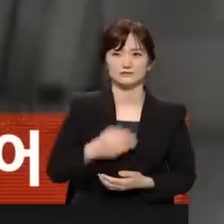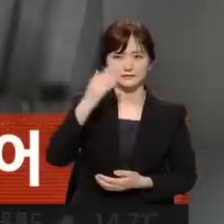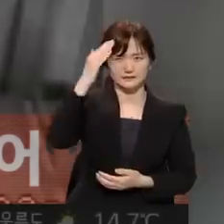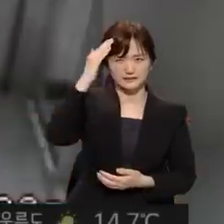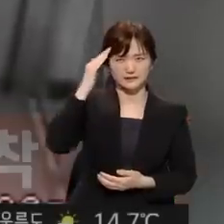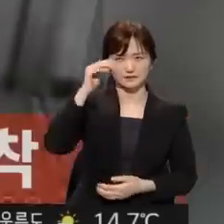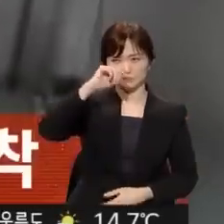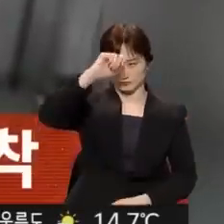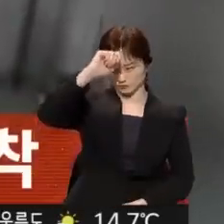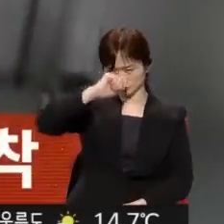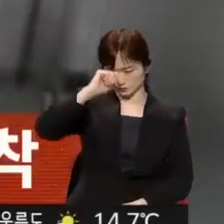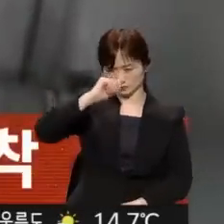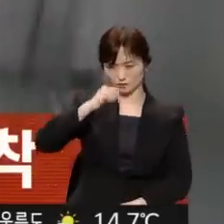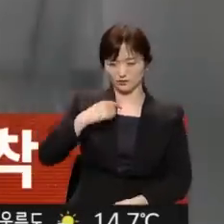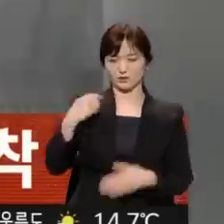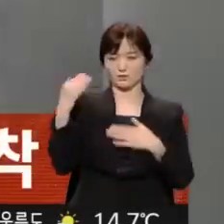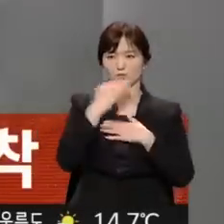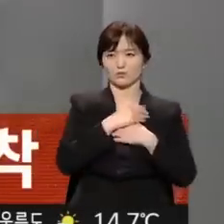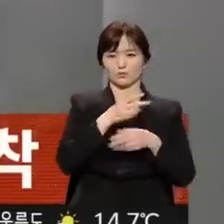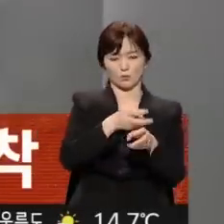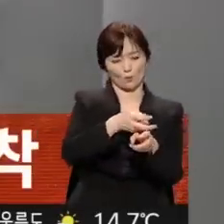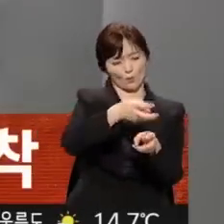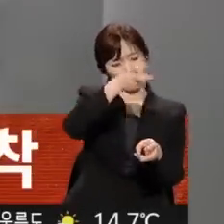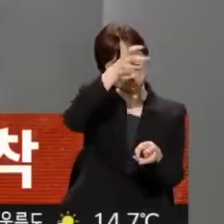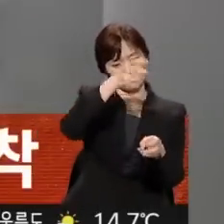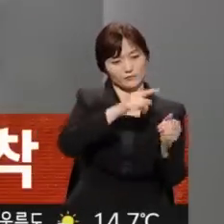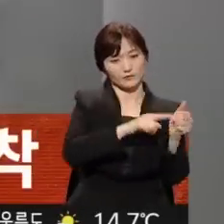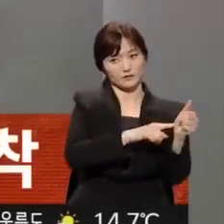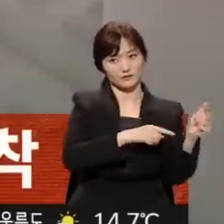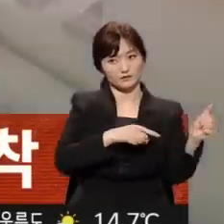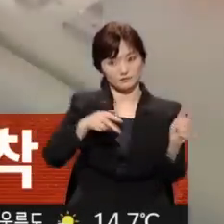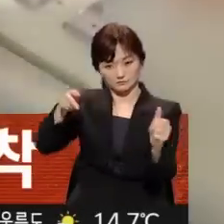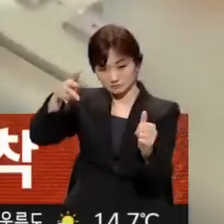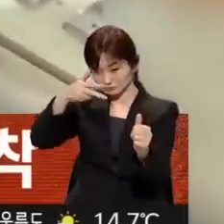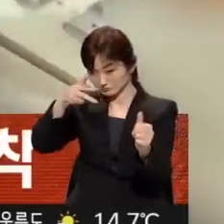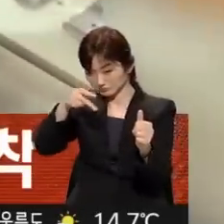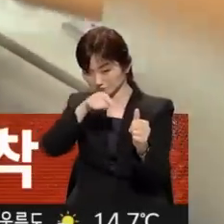쓴 몸이 좀 마른 그 체형의 남성 한 명이 포착이 됩니다.